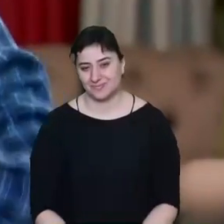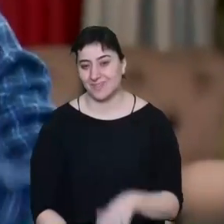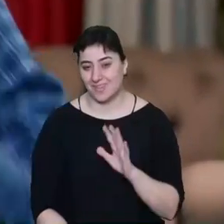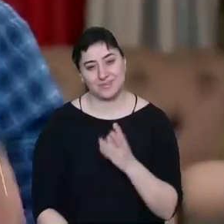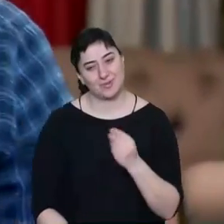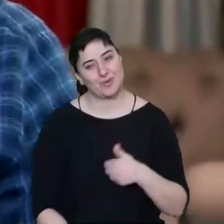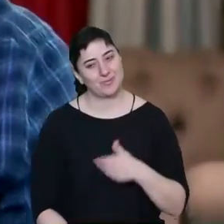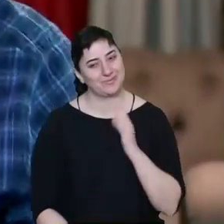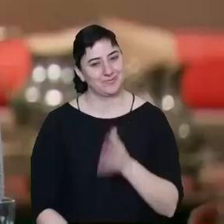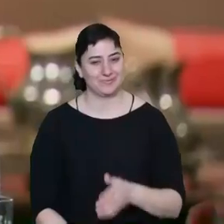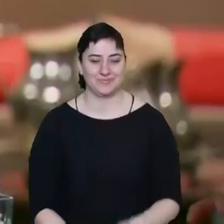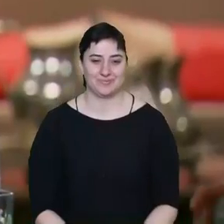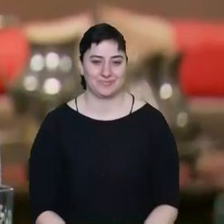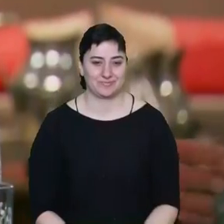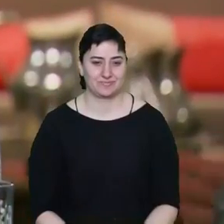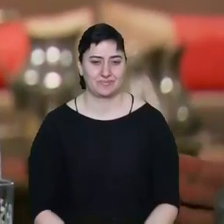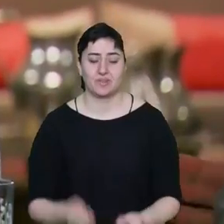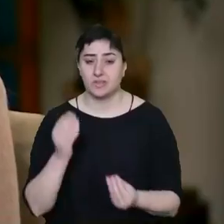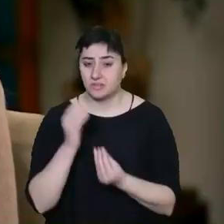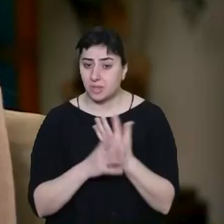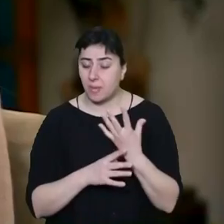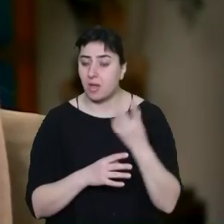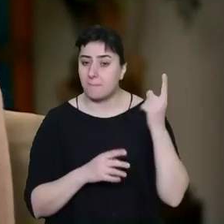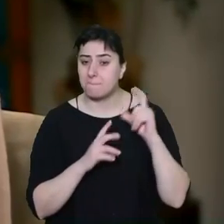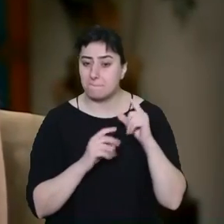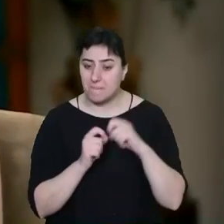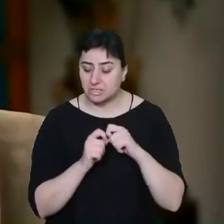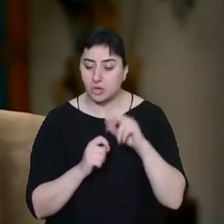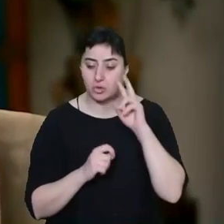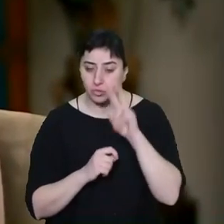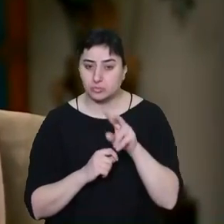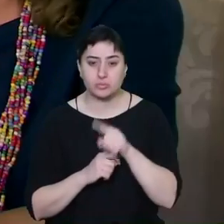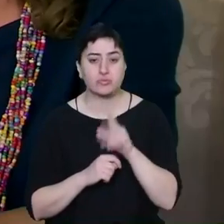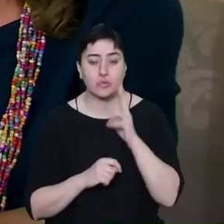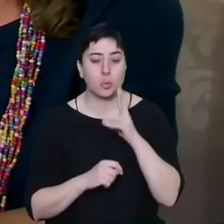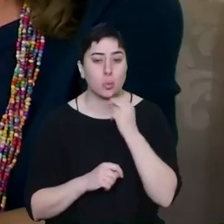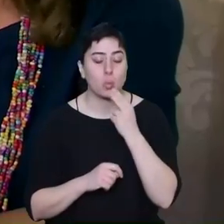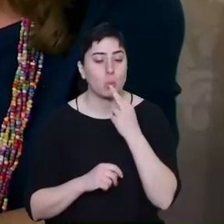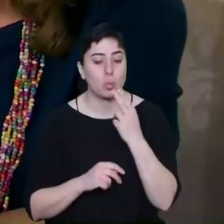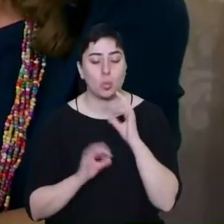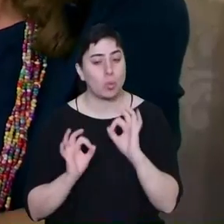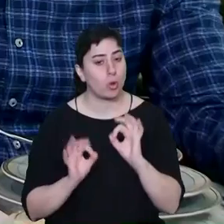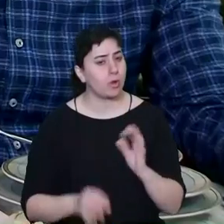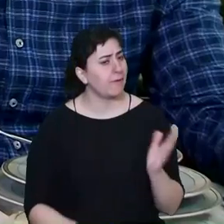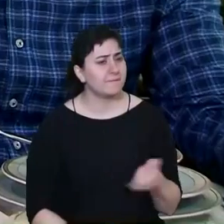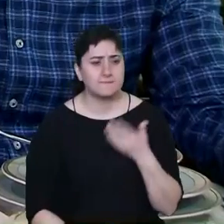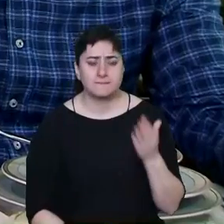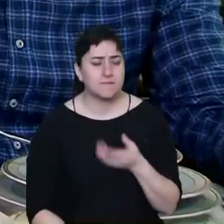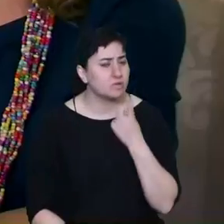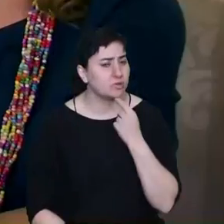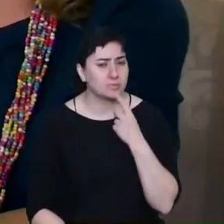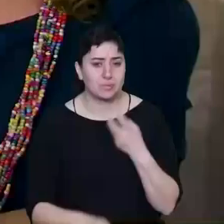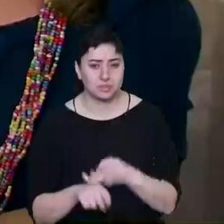Yalnız çok komikmiş baba ya. Ya sabah Başak görmüş galiba, bu en konuşkan türmüş. Evet ya, neler neler söylüyor, çok